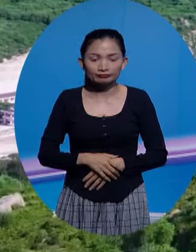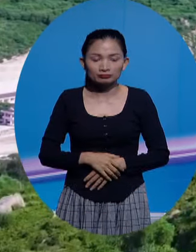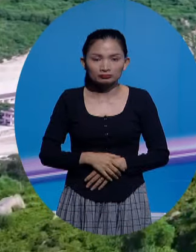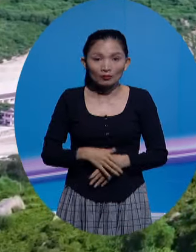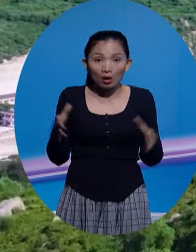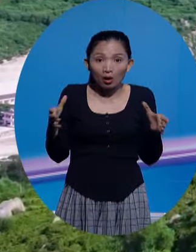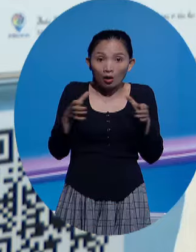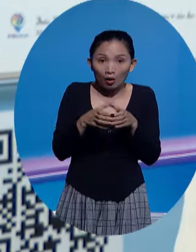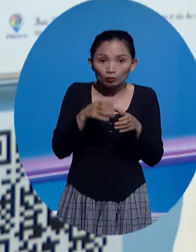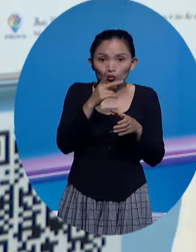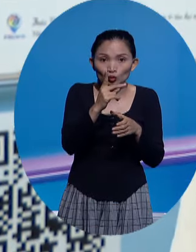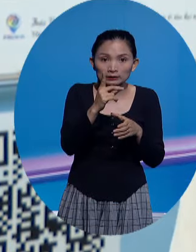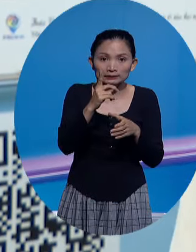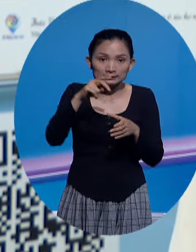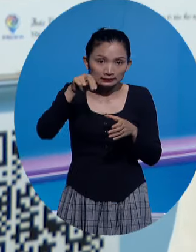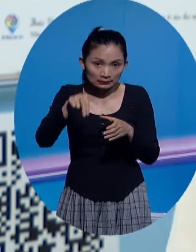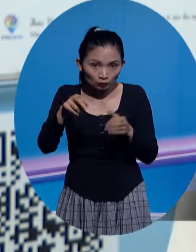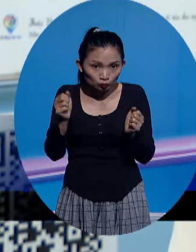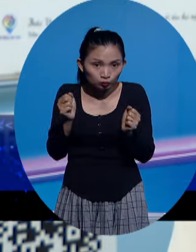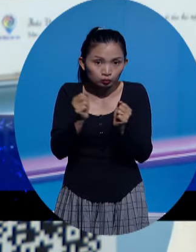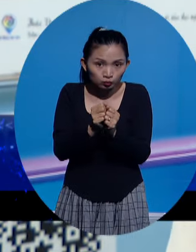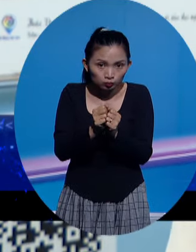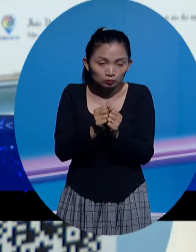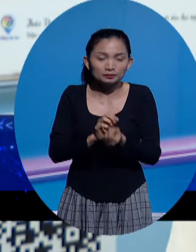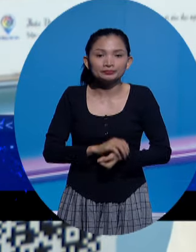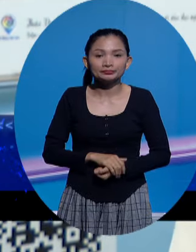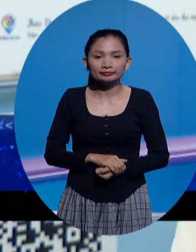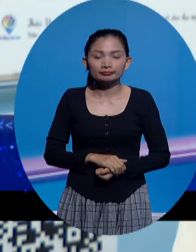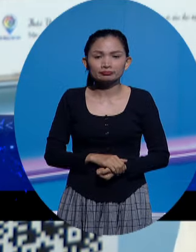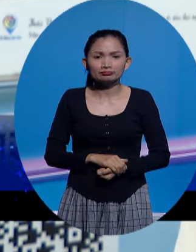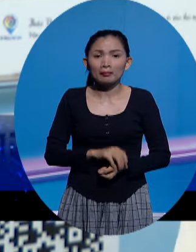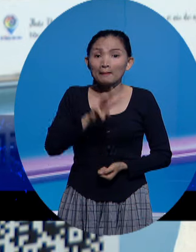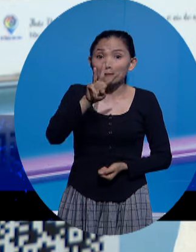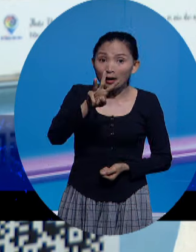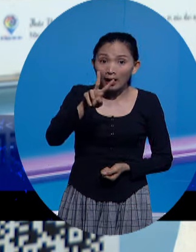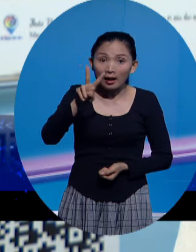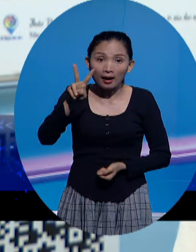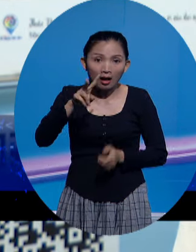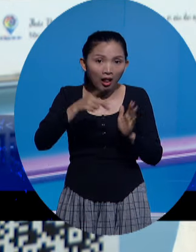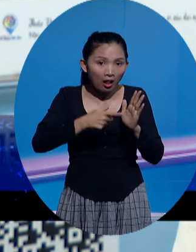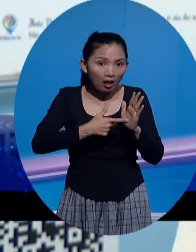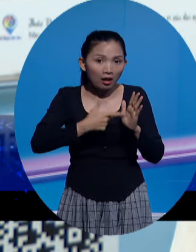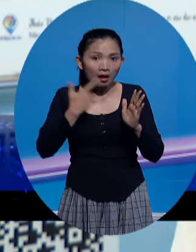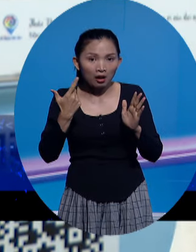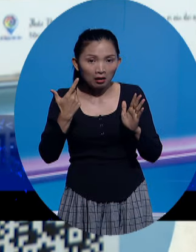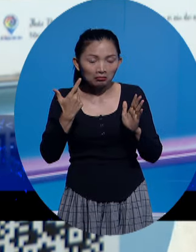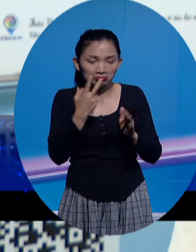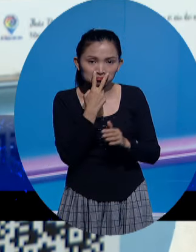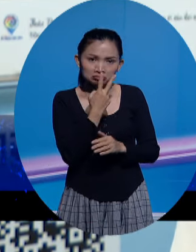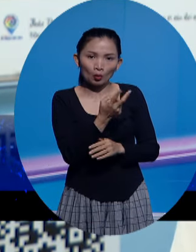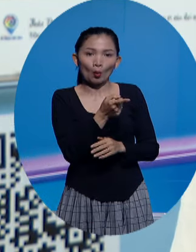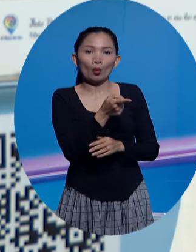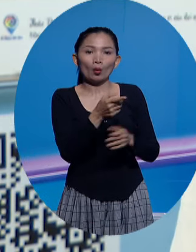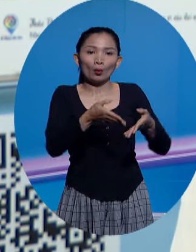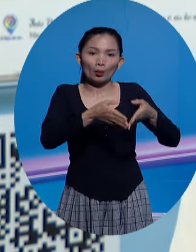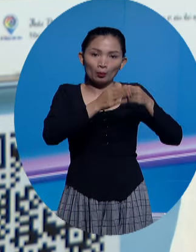yêu thương. Đã 32 lần câu lạc bộ tổ chức Caravan, là có lẽ là 2030 là một cái câu lạc bộ doanh nhân ở duy